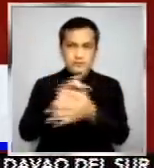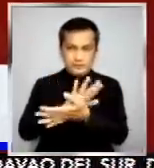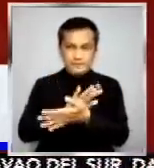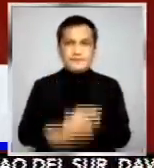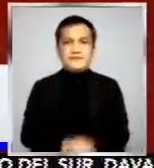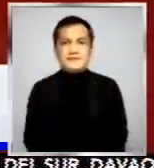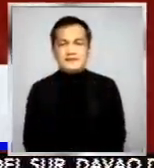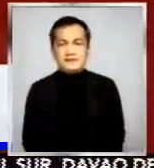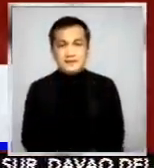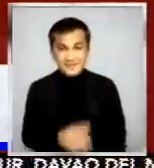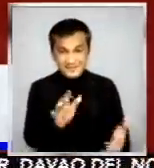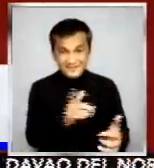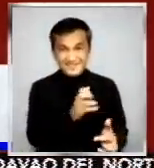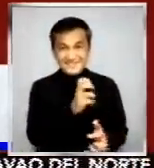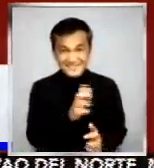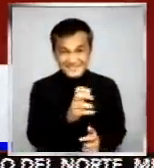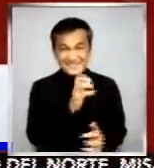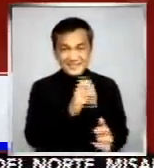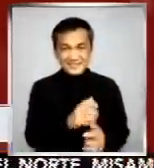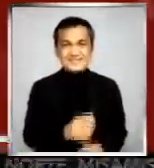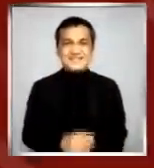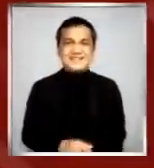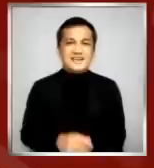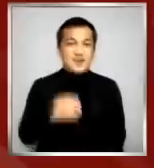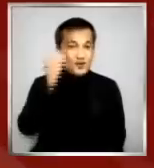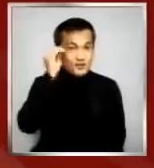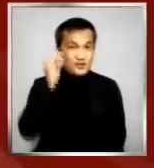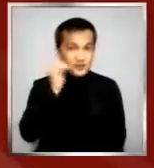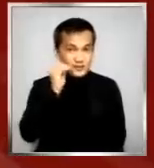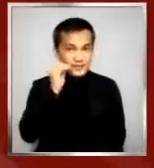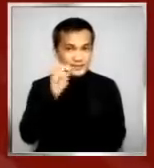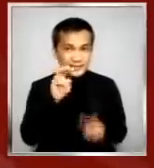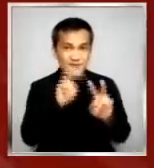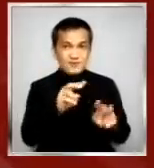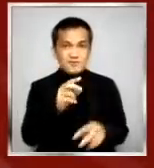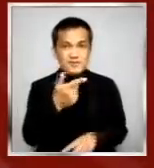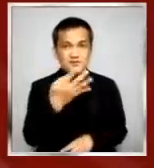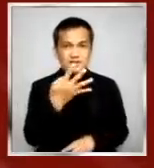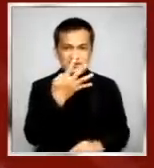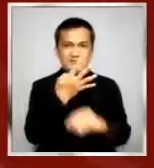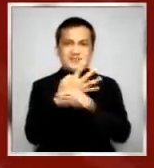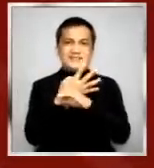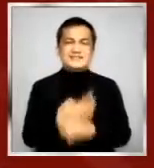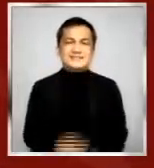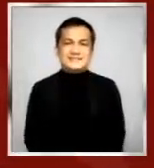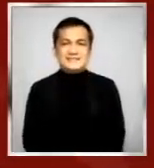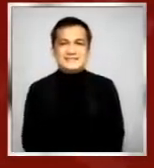Oscar Oida, nakatutok, 24 Oras.